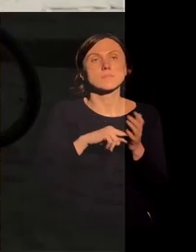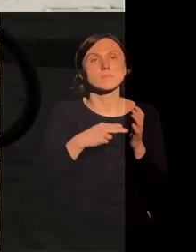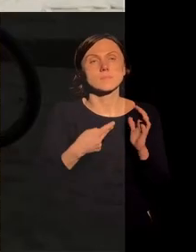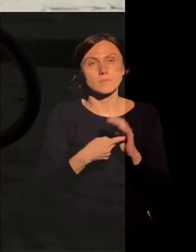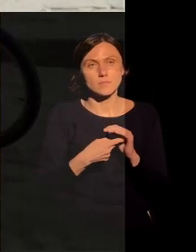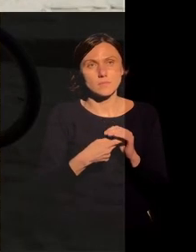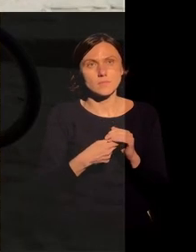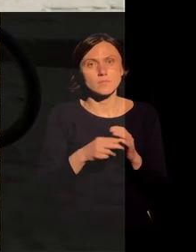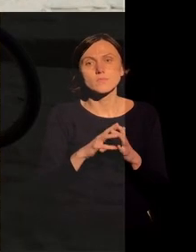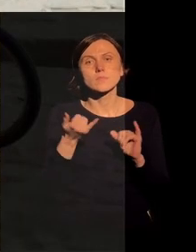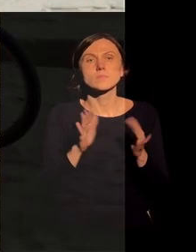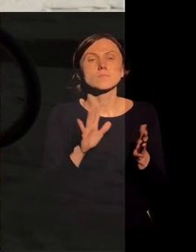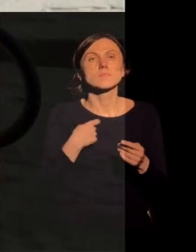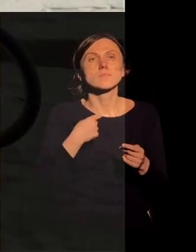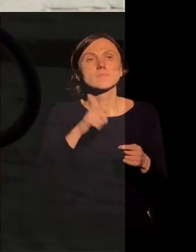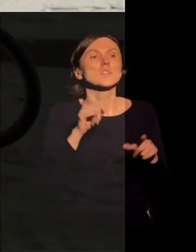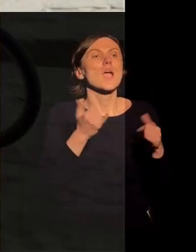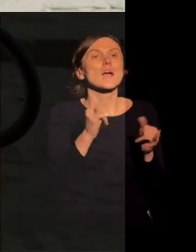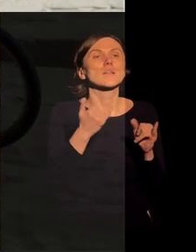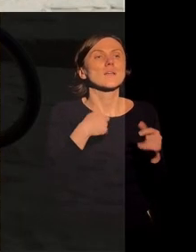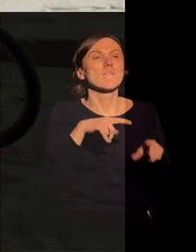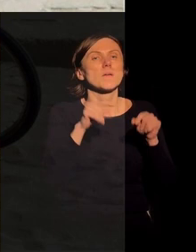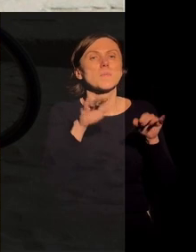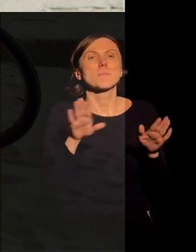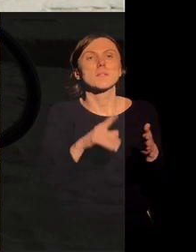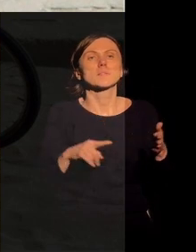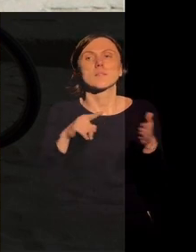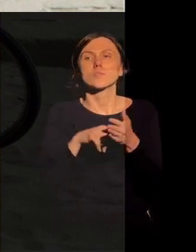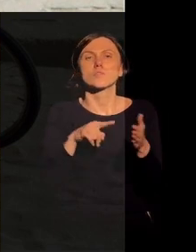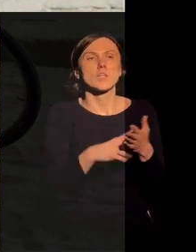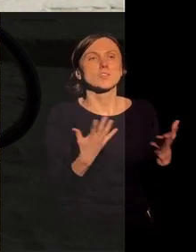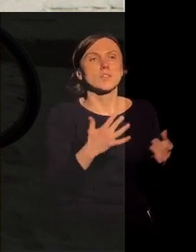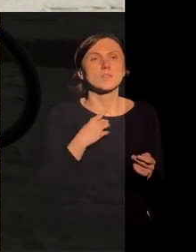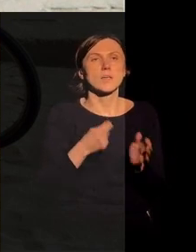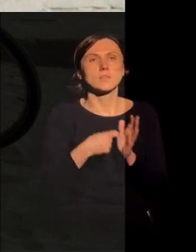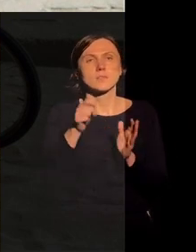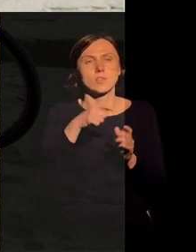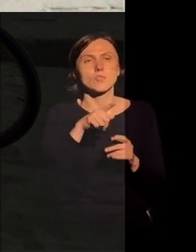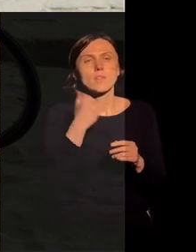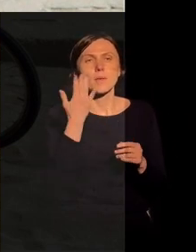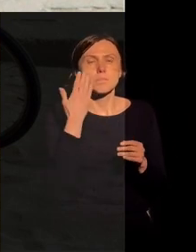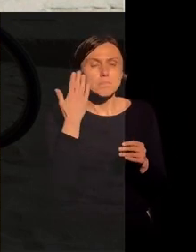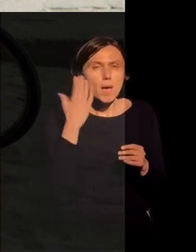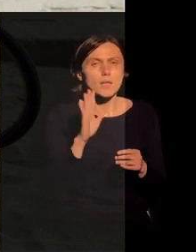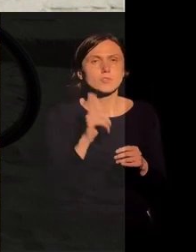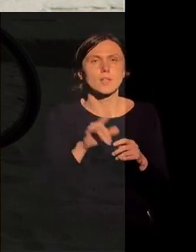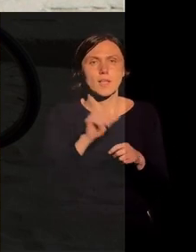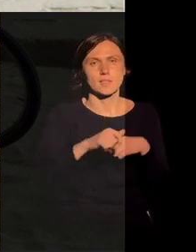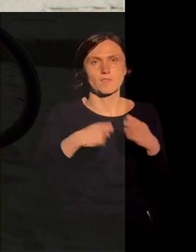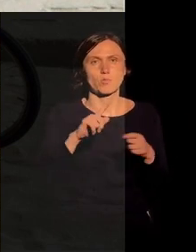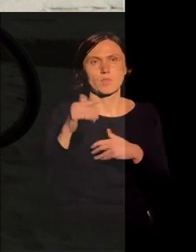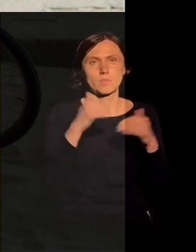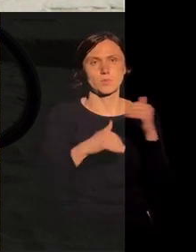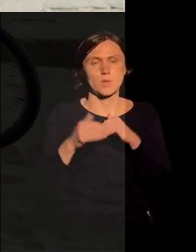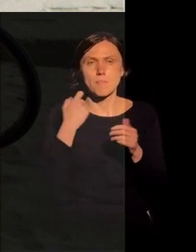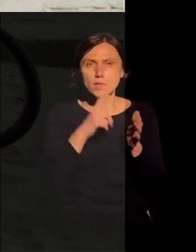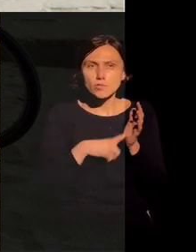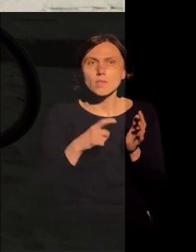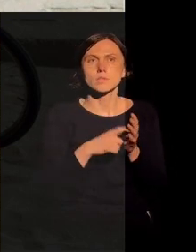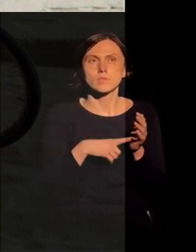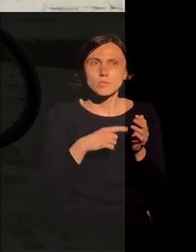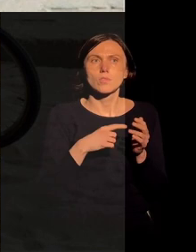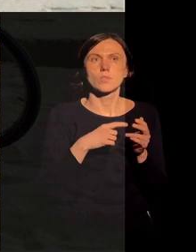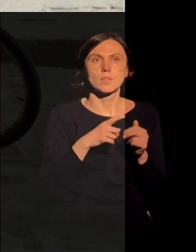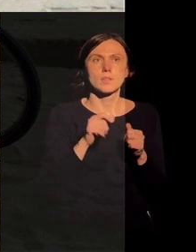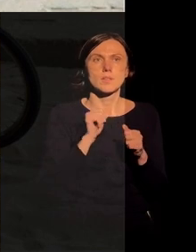to znaczy w jaki sposób wybieram te swoje miejsca docelowe, w które jeżdżę, to one bardzo często wiążą się z górami. Bardzo często jest ten